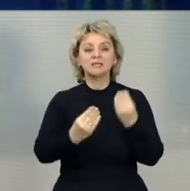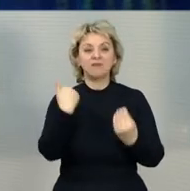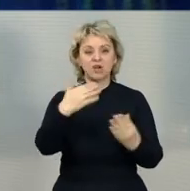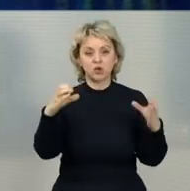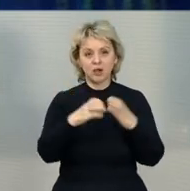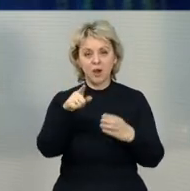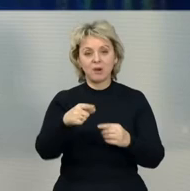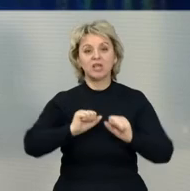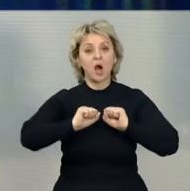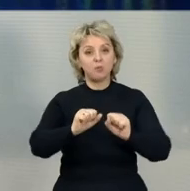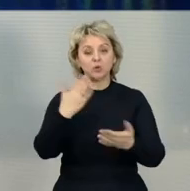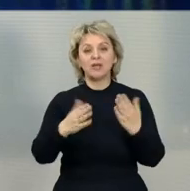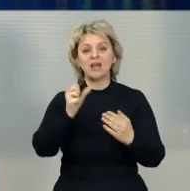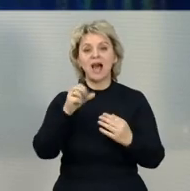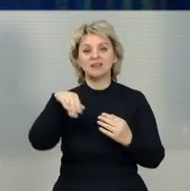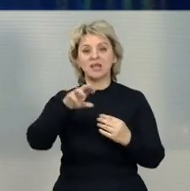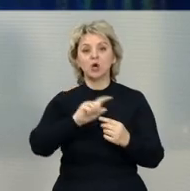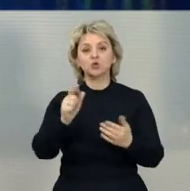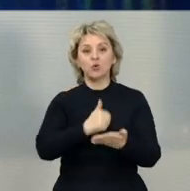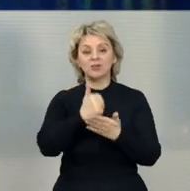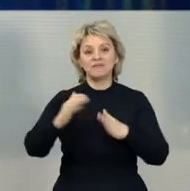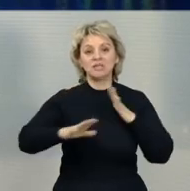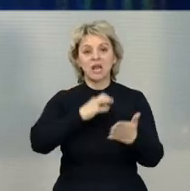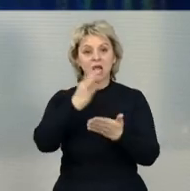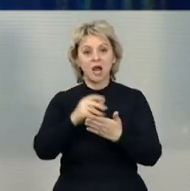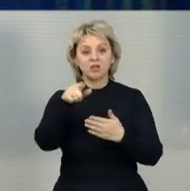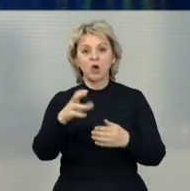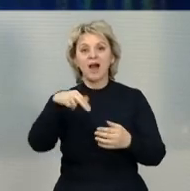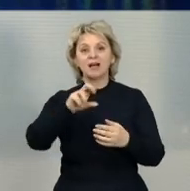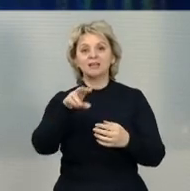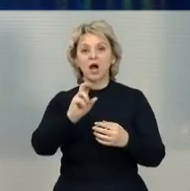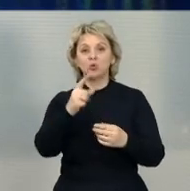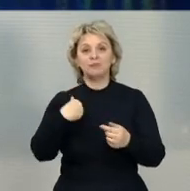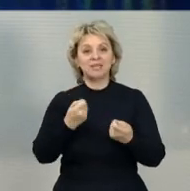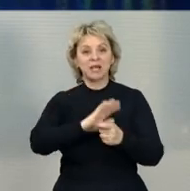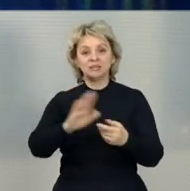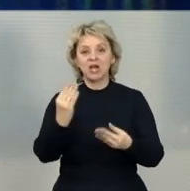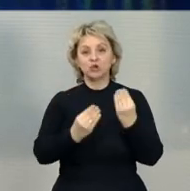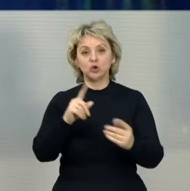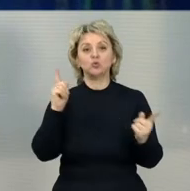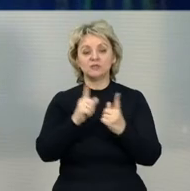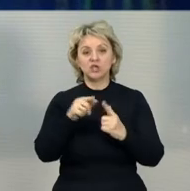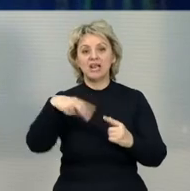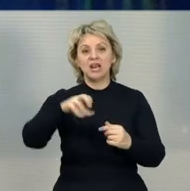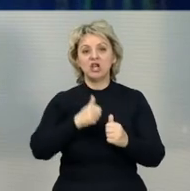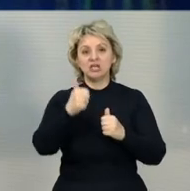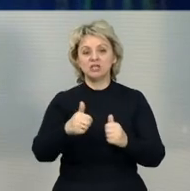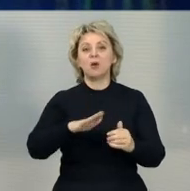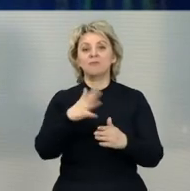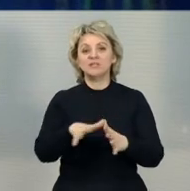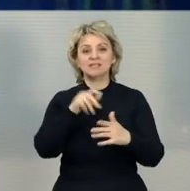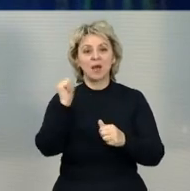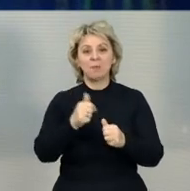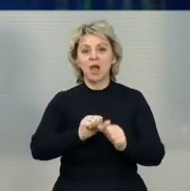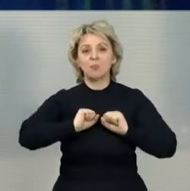ваша команда, от обороны или в атаку. На что главный тренер ответил: в атаку мы никогда не играли, но встреча с лидером превзошла все